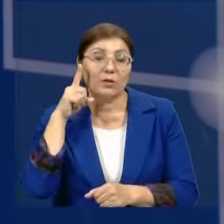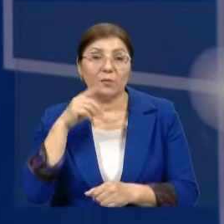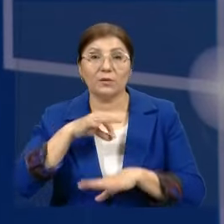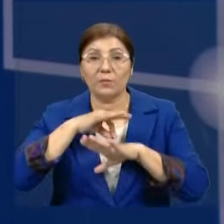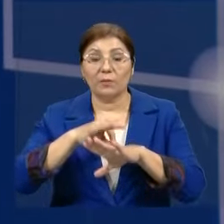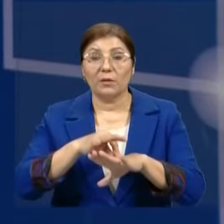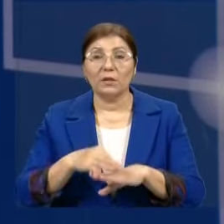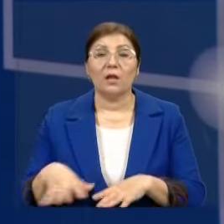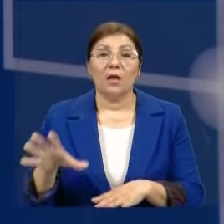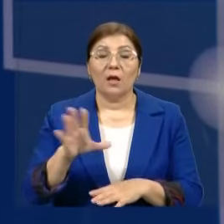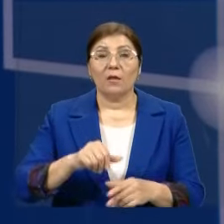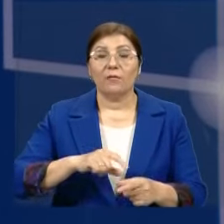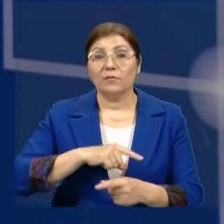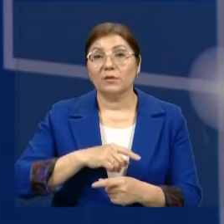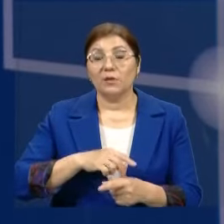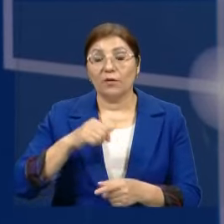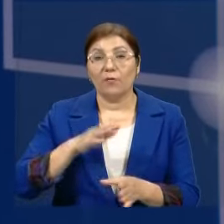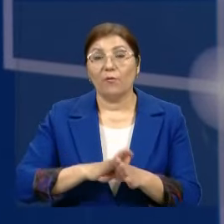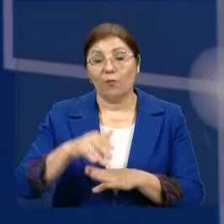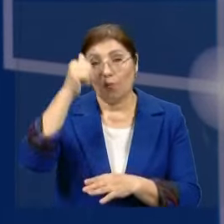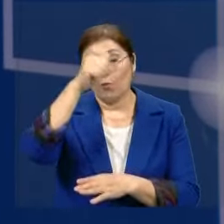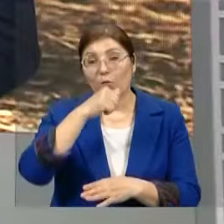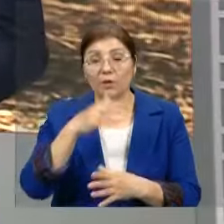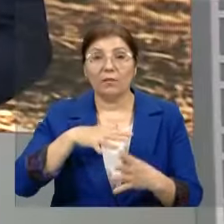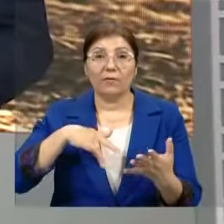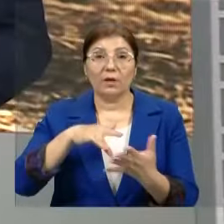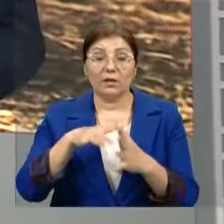проводятся в течение всего года в городах и сельской местности.